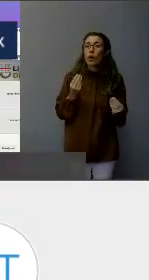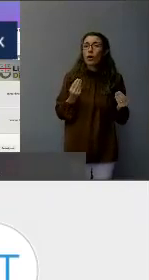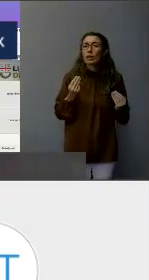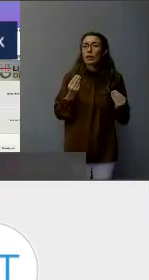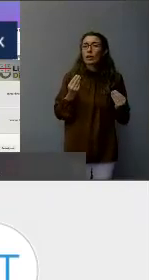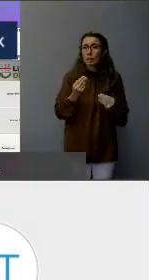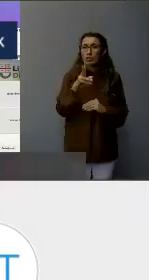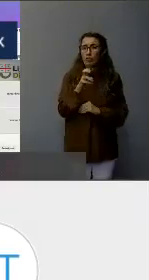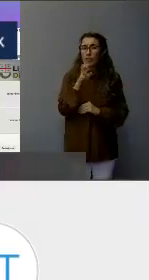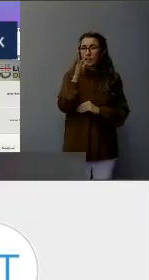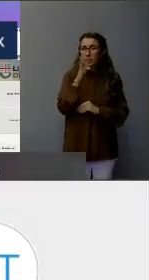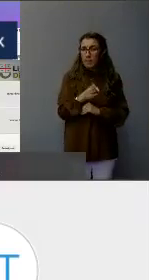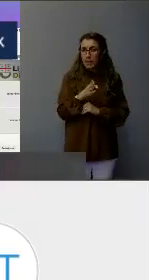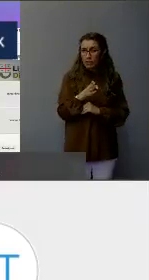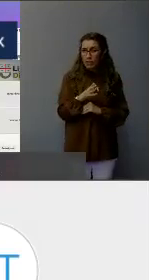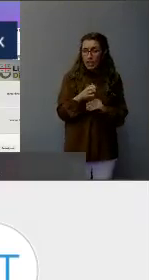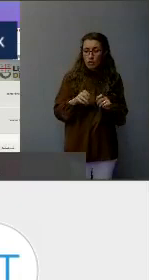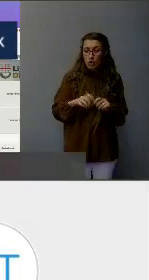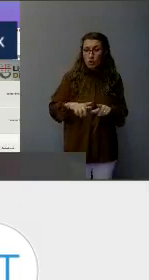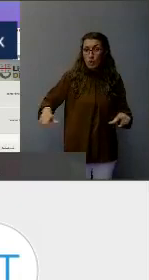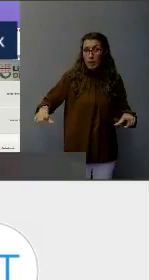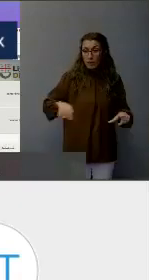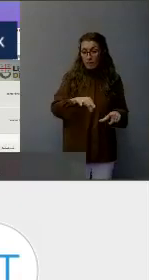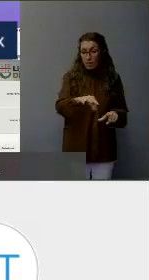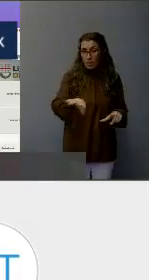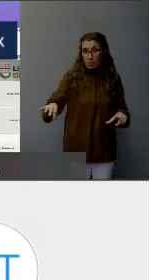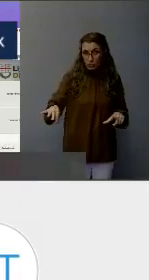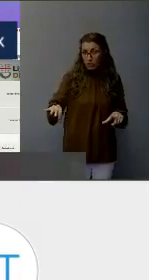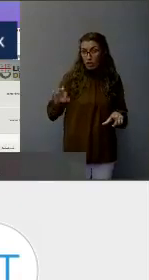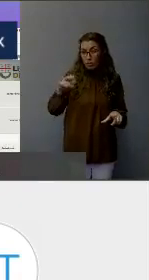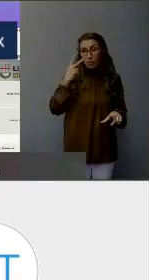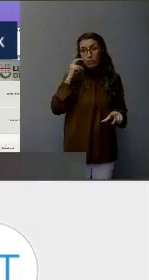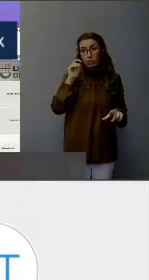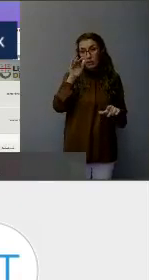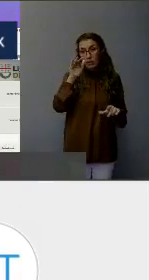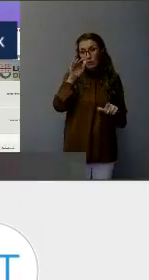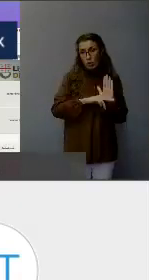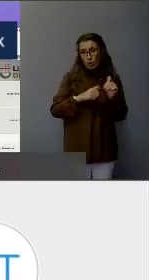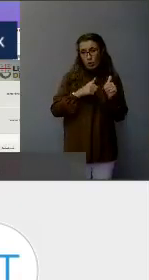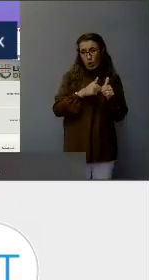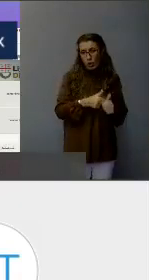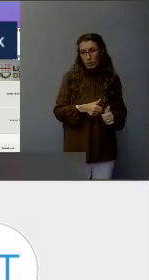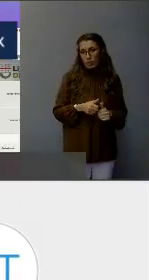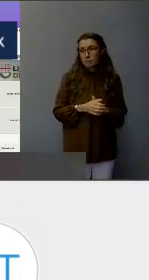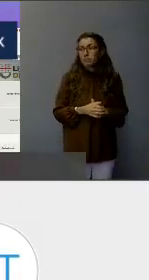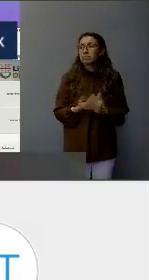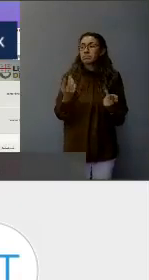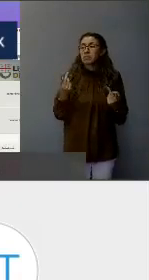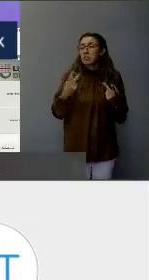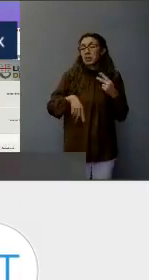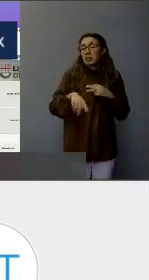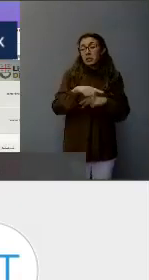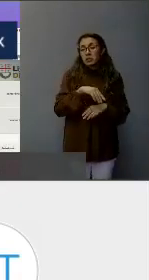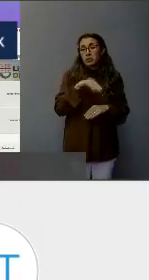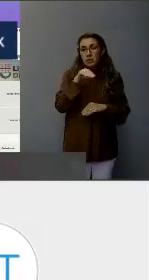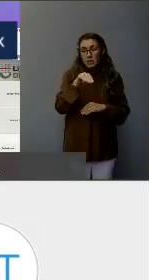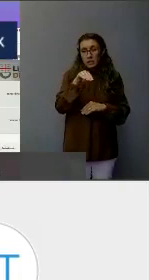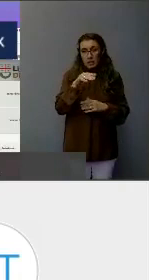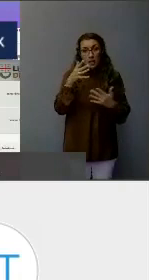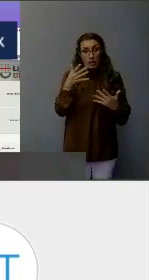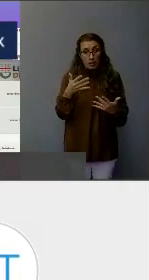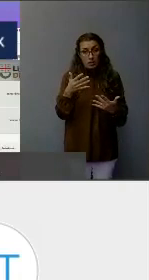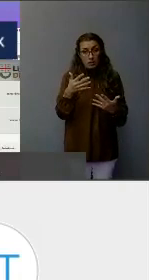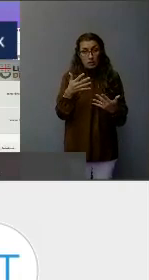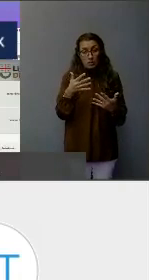abitativa così come previsto dalle norme di legge ora noi l'abbiamo fatta abbiamo chiesto di poter avere un